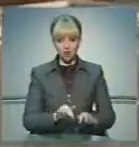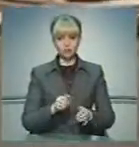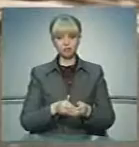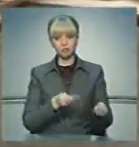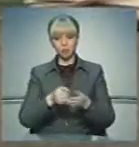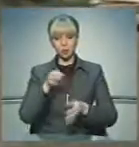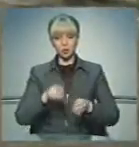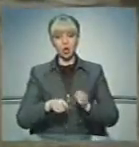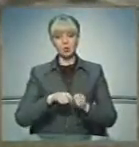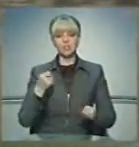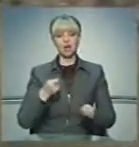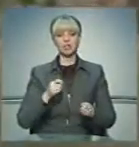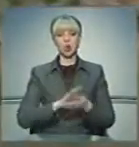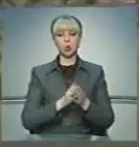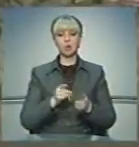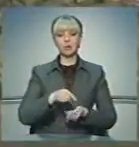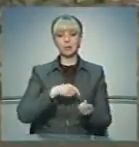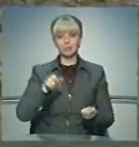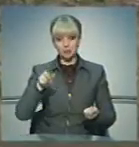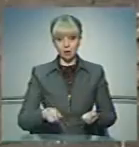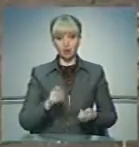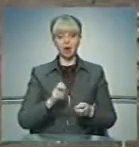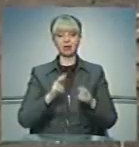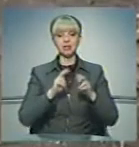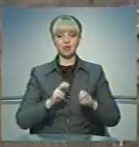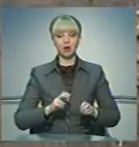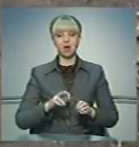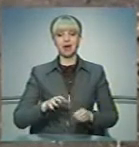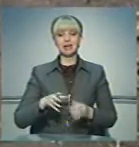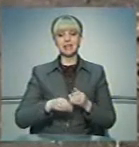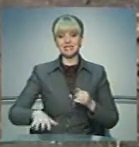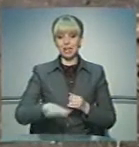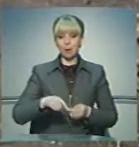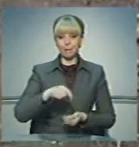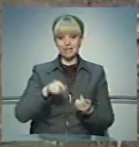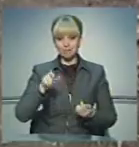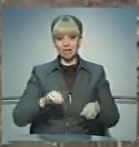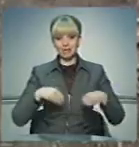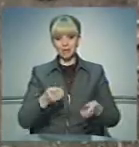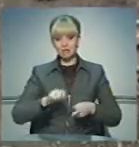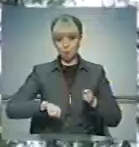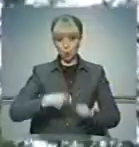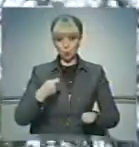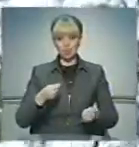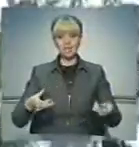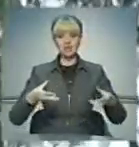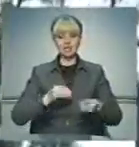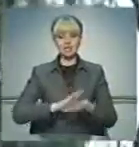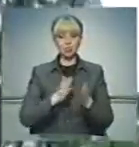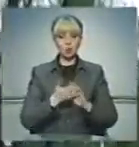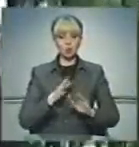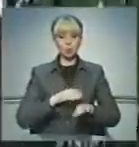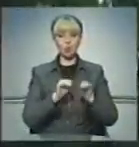щоб розірвати договір із підприємцем. Бо, як з'ясувалося, землю у парковій зоні бізнесмену надали із порушенням. Інвестиційний договір